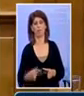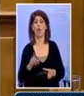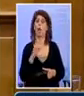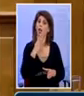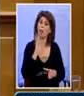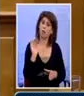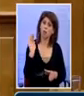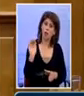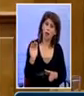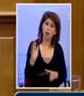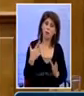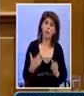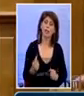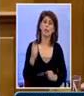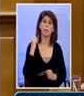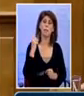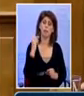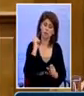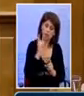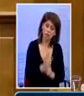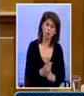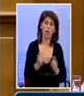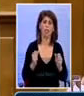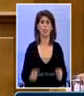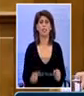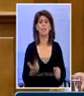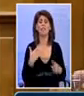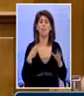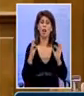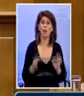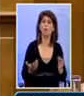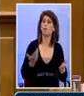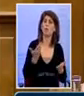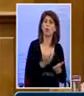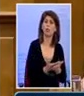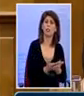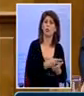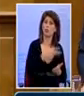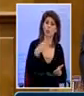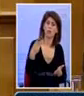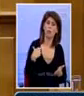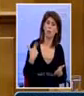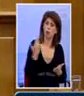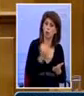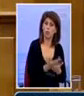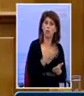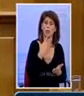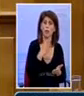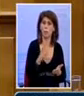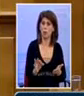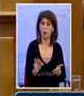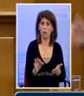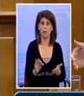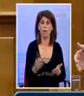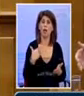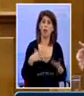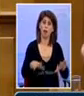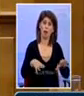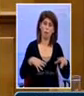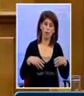σας καλούμε να πάρετε μια συγκεκριμένη θέση. Τι ακριβώς μας προτείνετε? Μας προτείνετε λοιπόν να